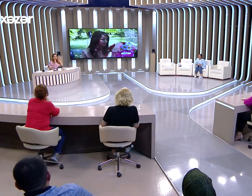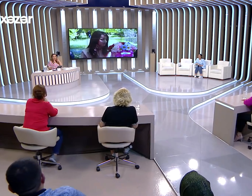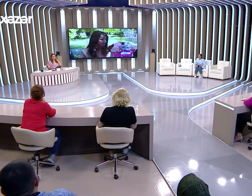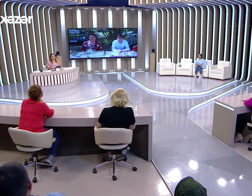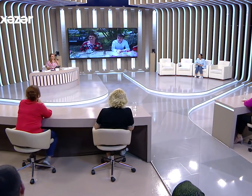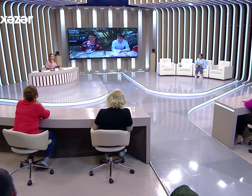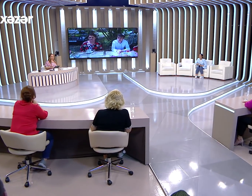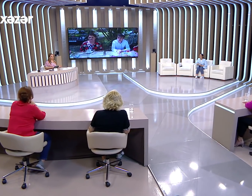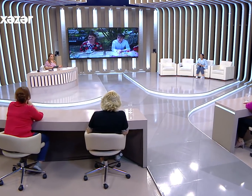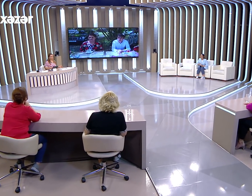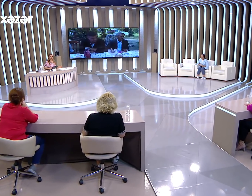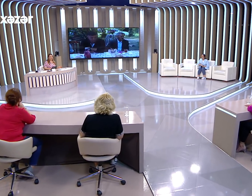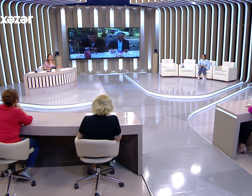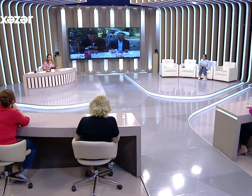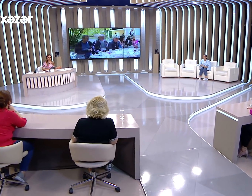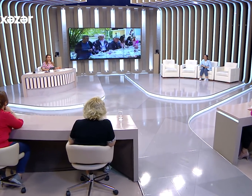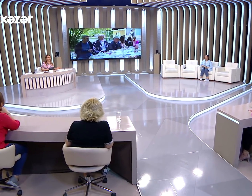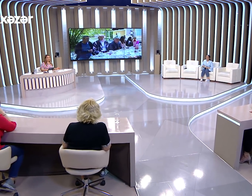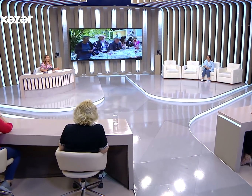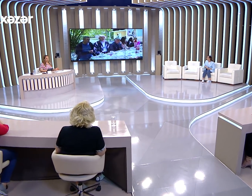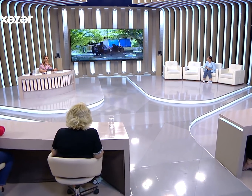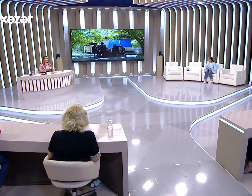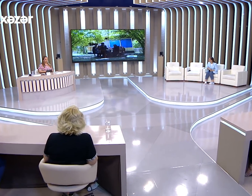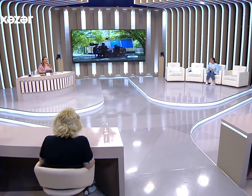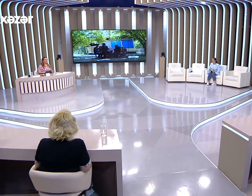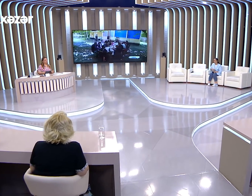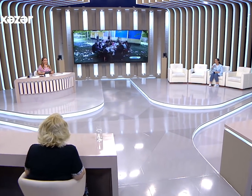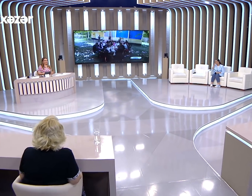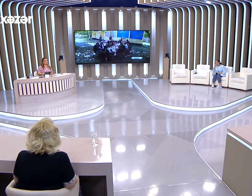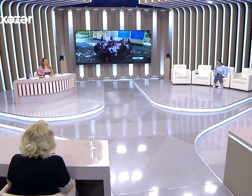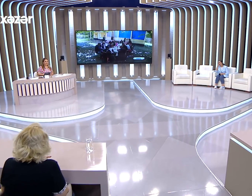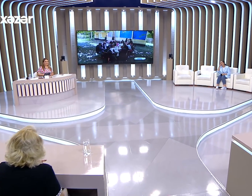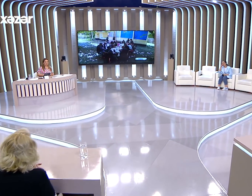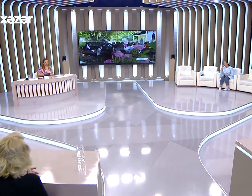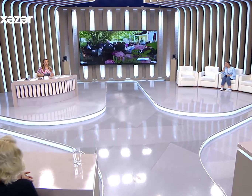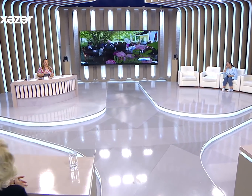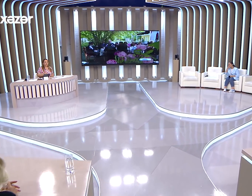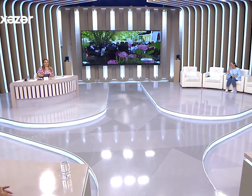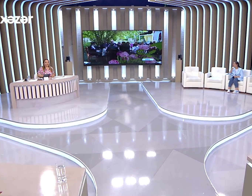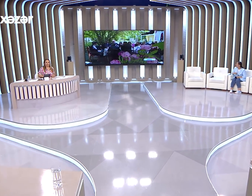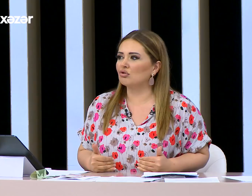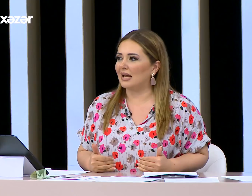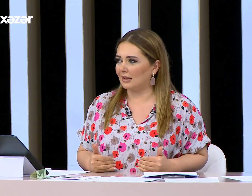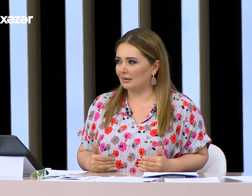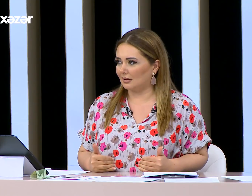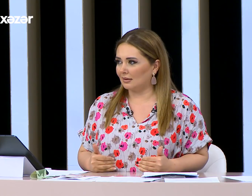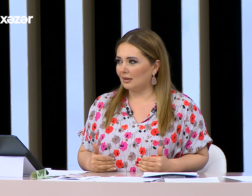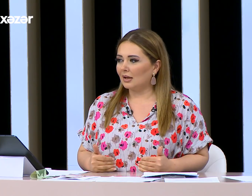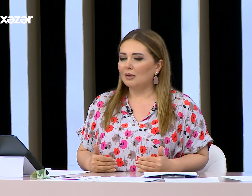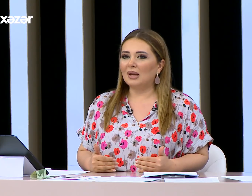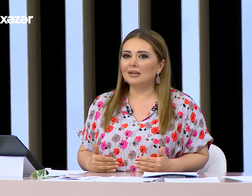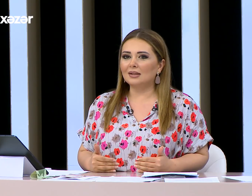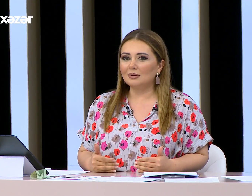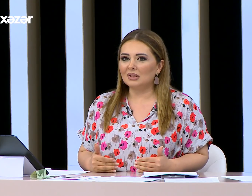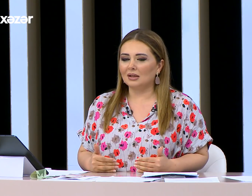mövzuya girişi fərqli istiqamətdə qoymuşdu Və hətta vəziyyət belə yerə çatdı ki, oğlan evi özü zəng etdi